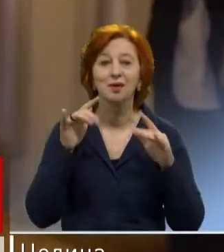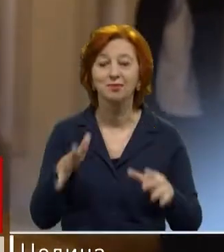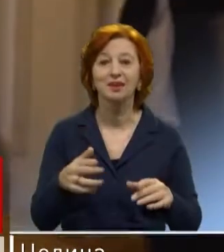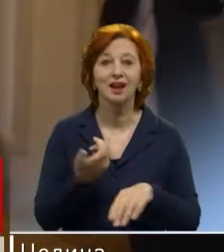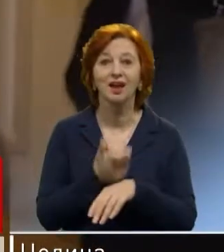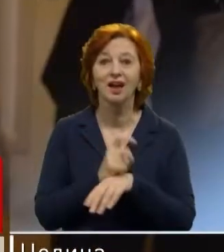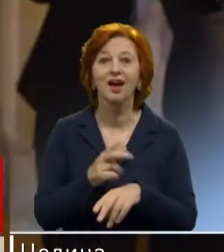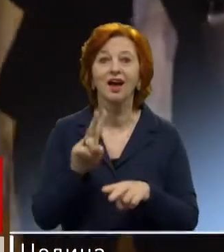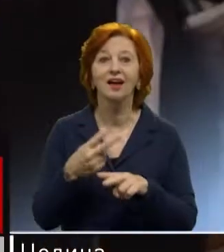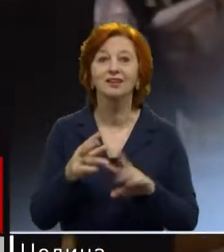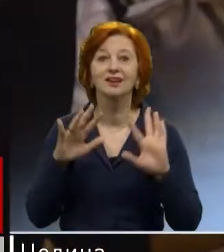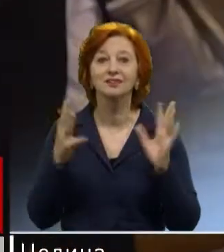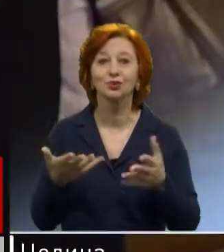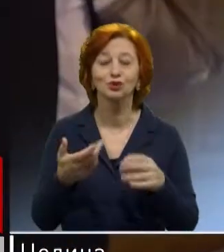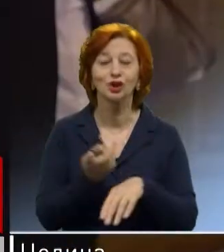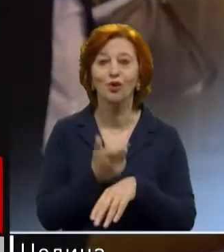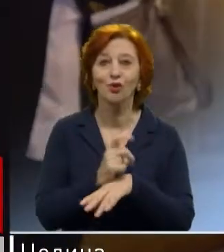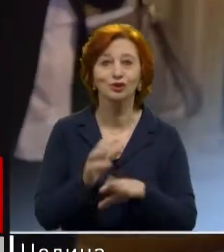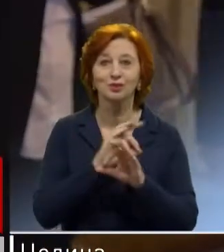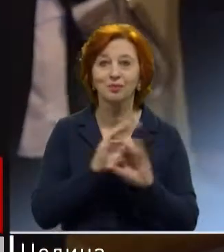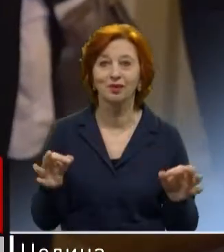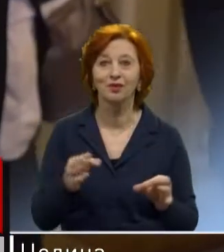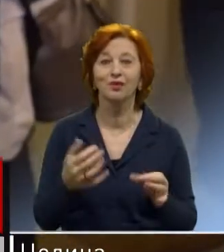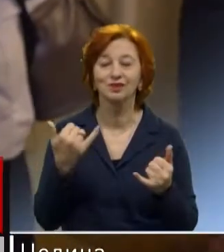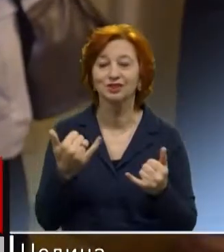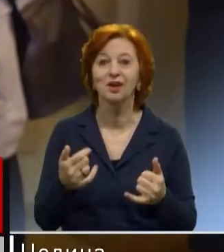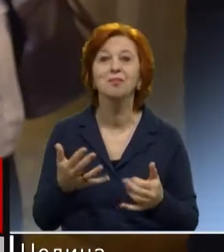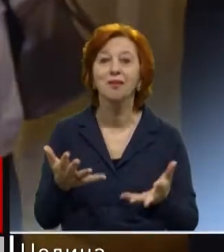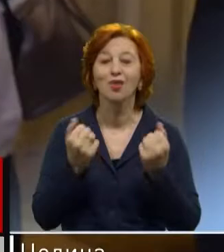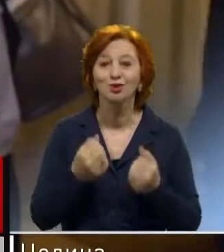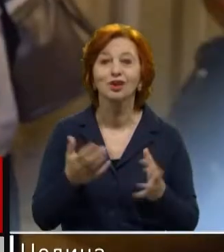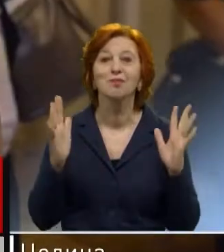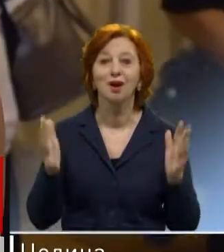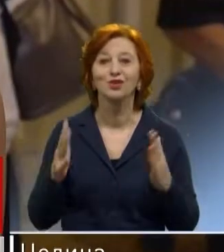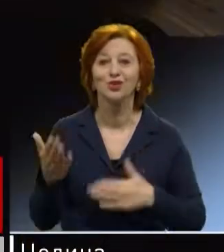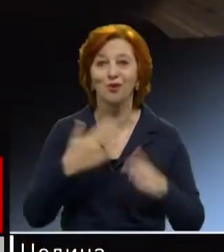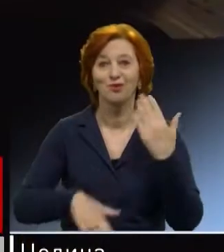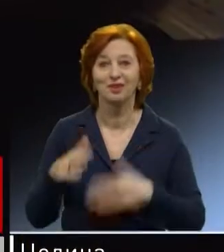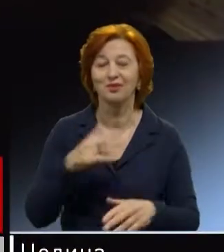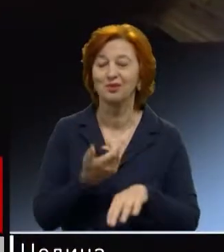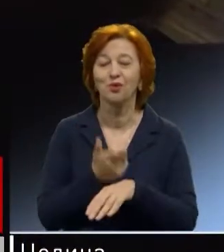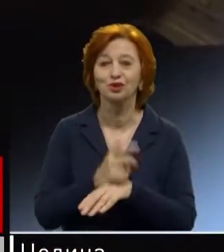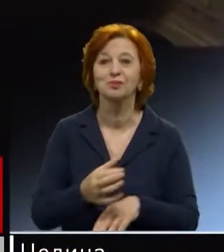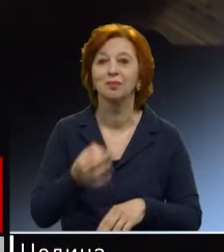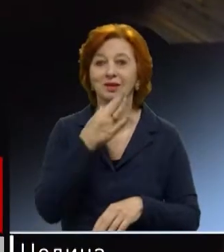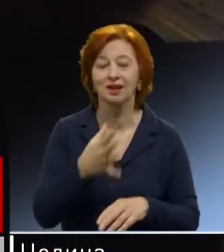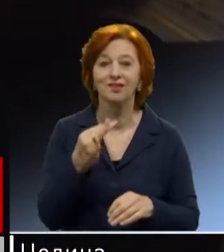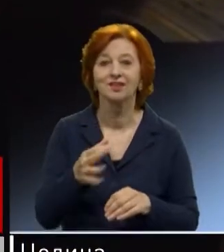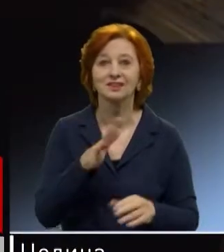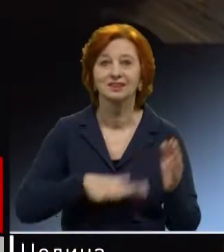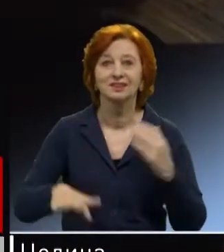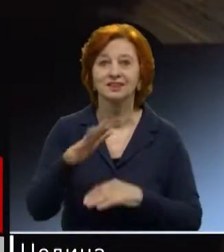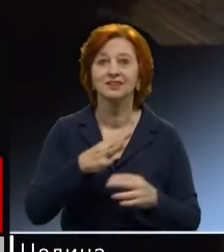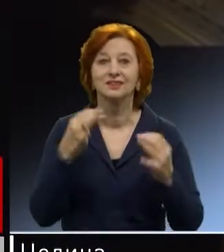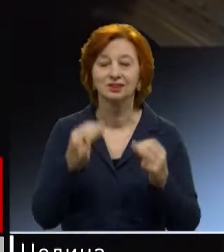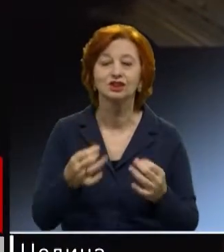попасть и послушать именно казачий хор. И вот, наконец-то, мне удалось. Поэтому да, по вкусу. Настолько вот